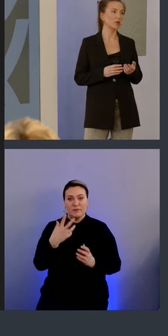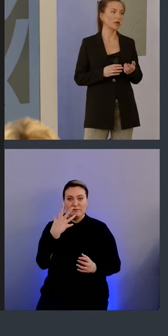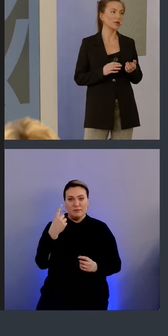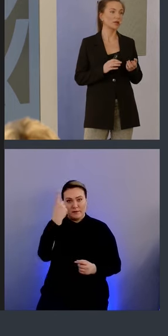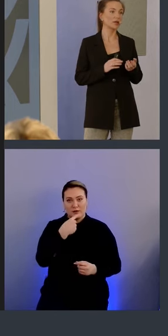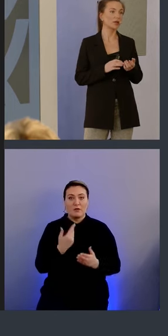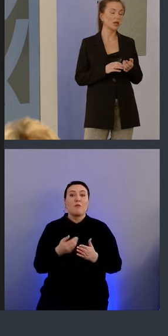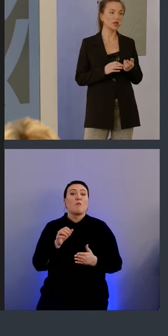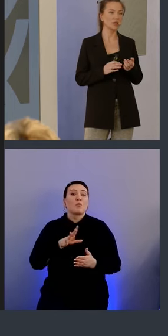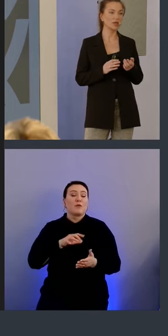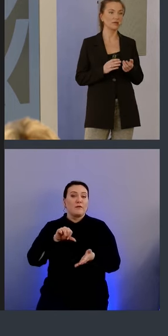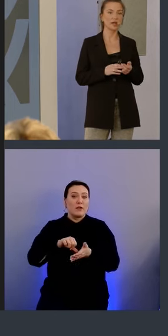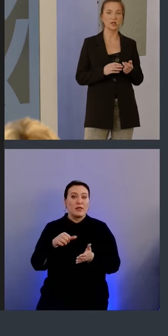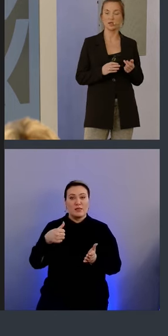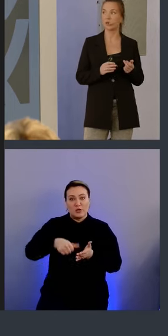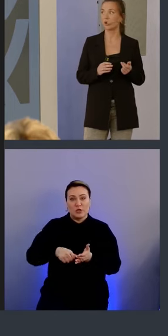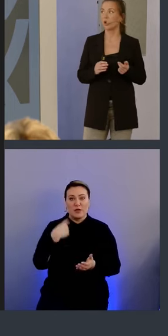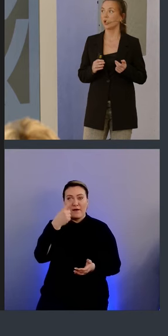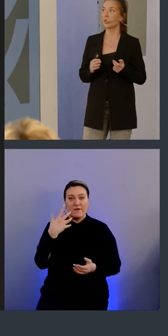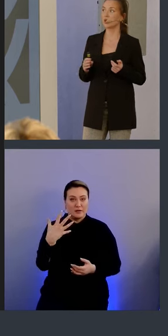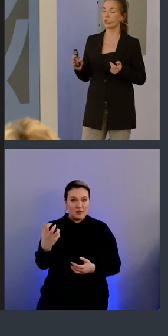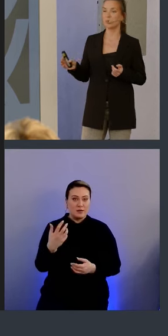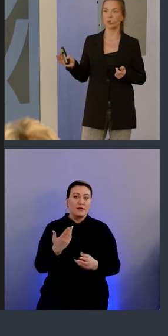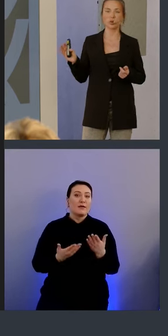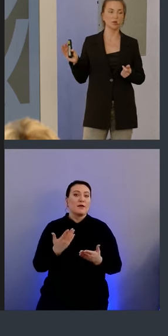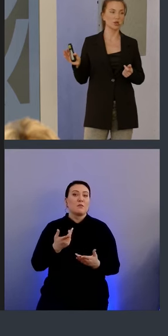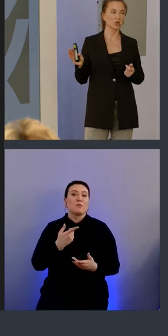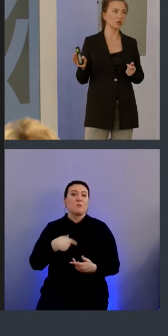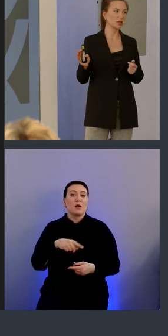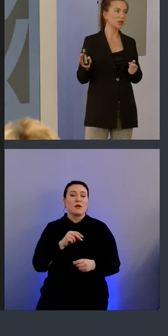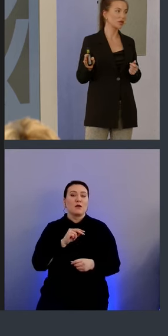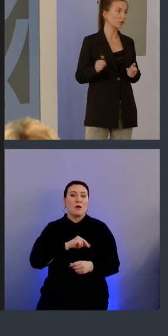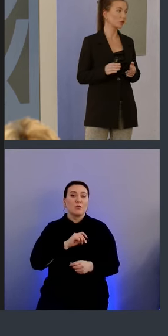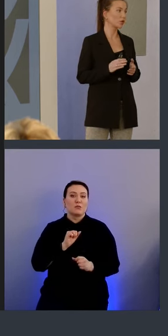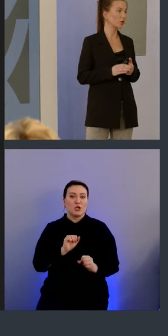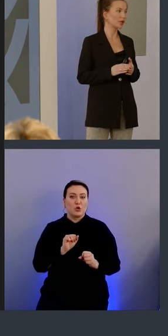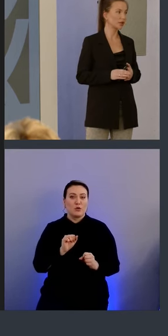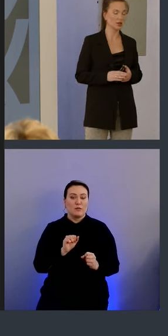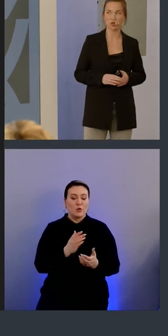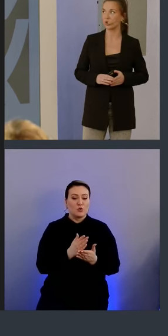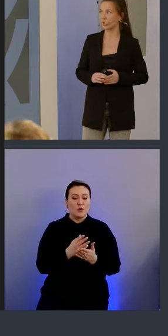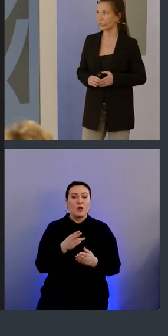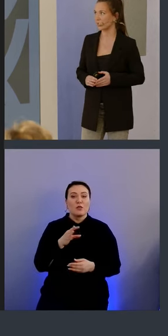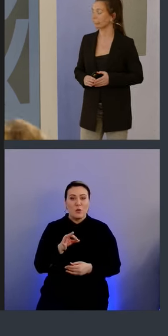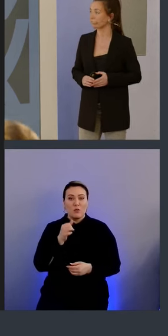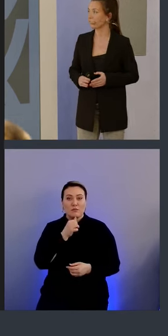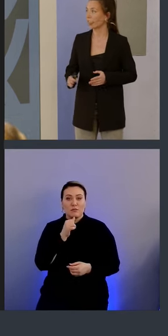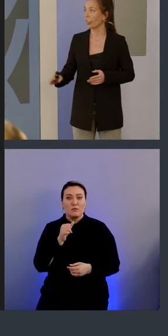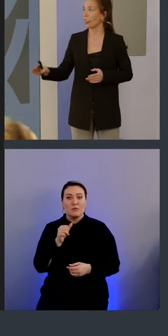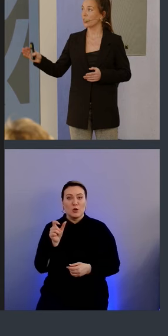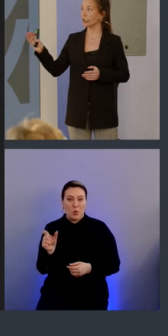может выступать Touch ID, Face ID, либо же, если мы работаем с защищенным носителем, то пин-код на этот защищенный